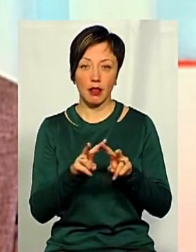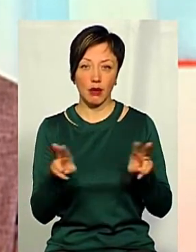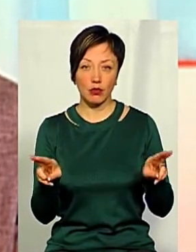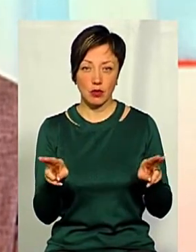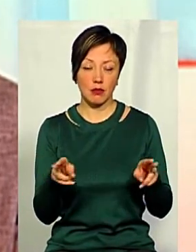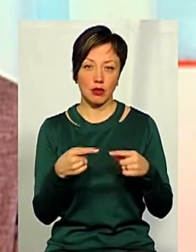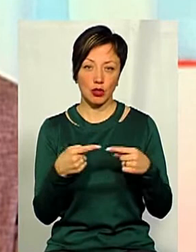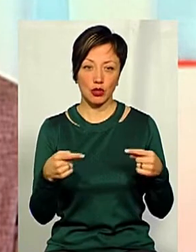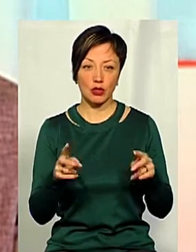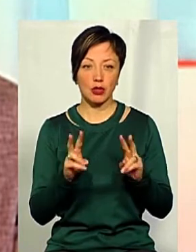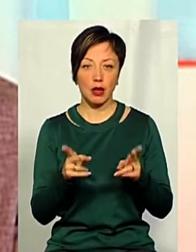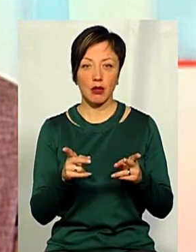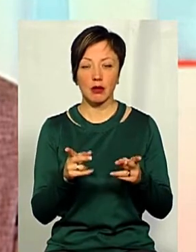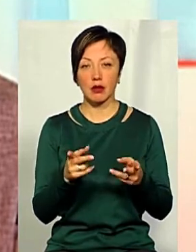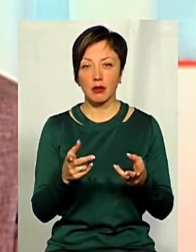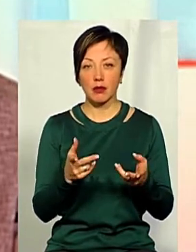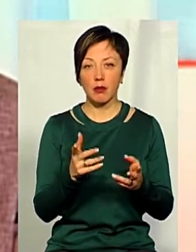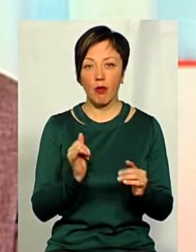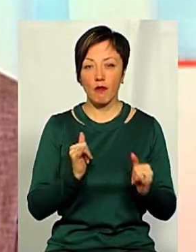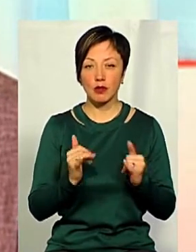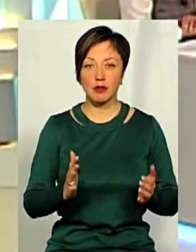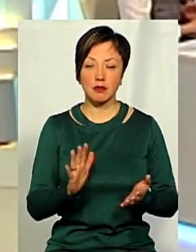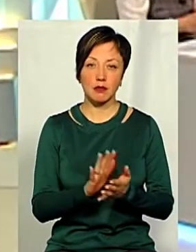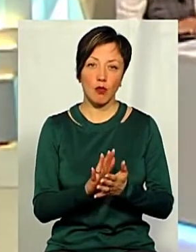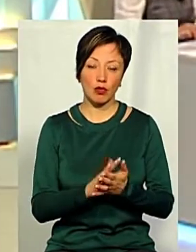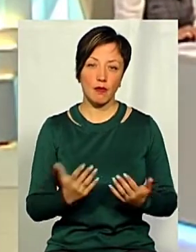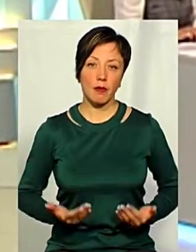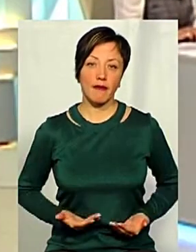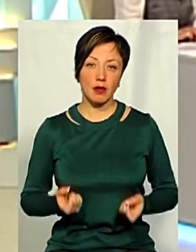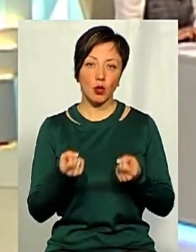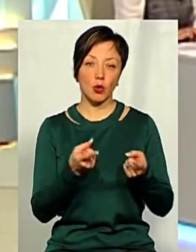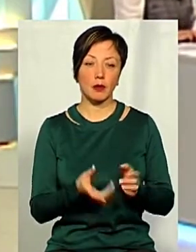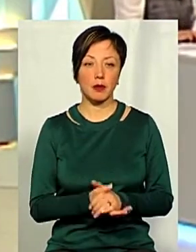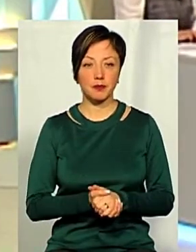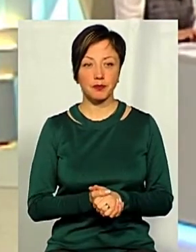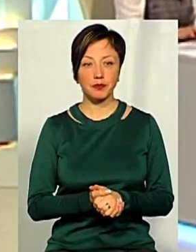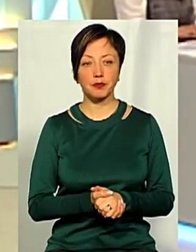саму річ, як поводження з твердими побутовими відходами.